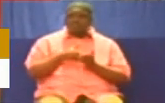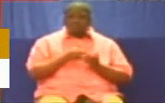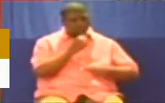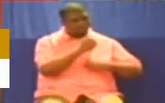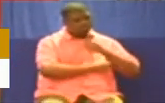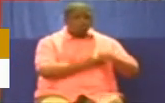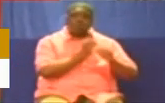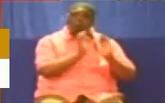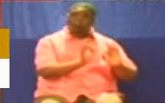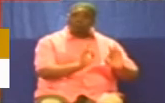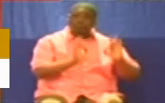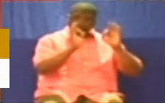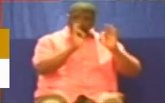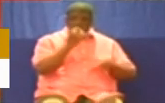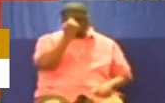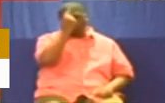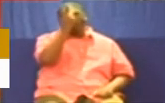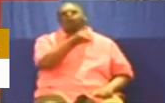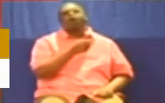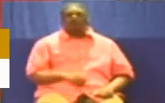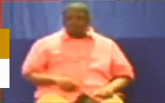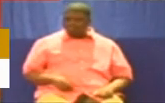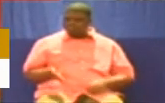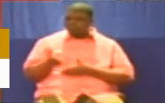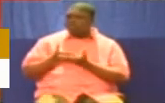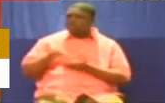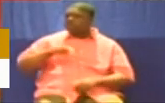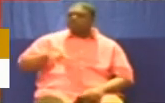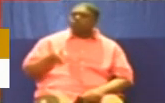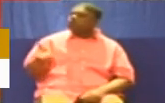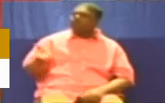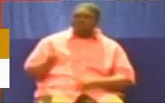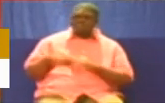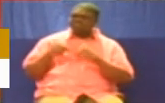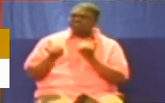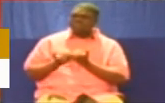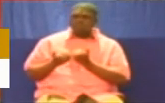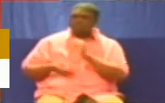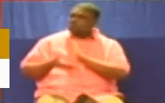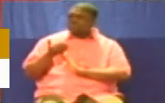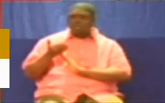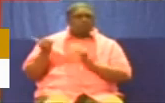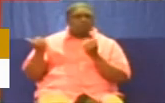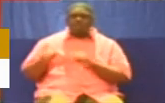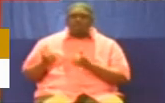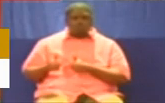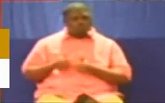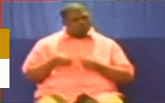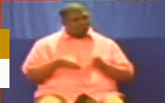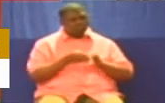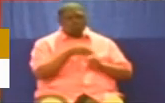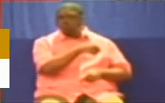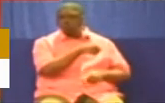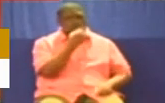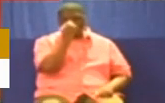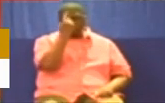sana, unaeleweka vizuri. Lakini kuna baadhi ya mikoa ambayo vyama vya ushirika bado havijaanzishwa, bado mfumo huu